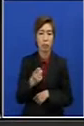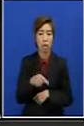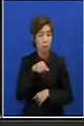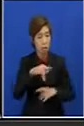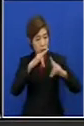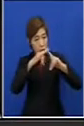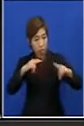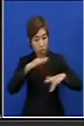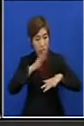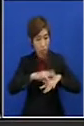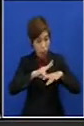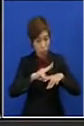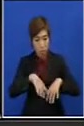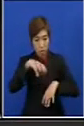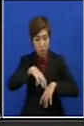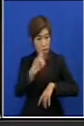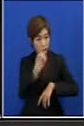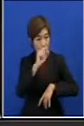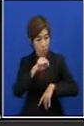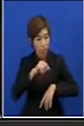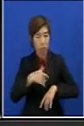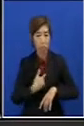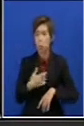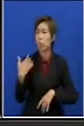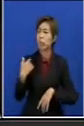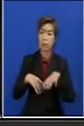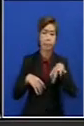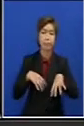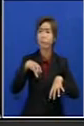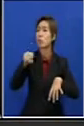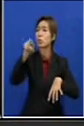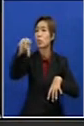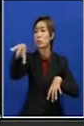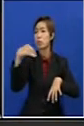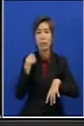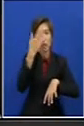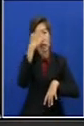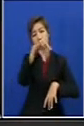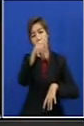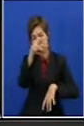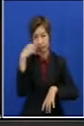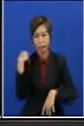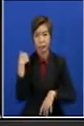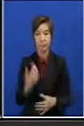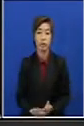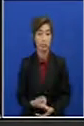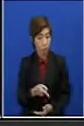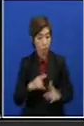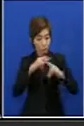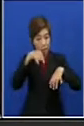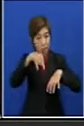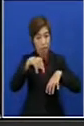าเดียวในซอยนี้เลยครับ มันก็จะมีหลายที่ฮะมีตรงนู้นก็มีแล้วก็มีข้างหน้าก็มีอะไรอย่างเงี้ยครับ แต่